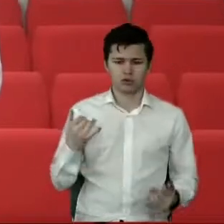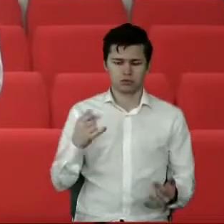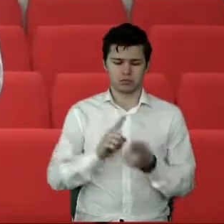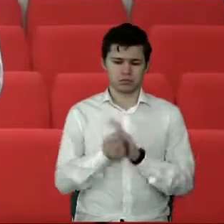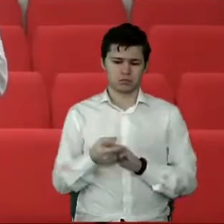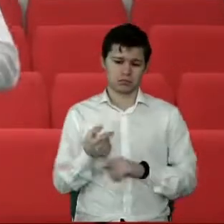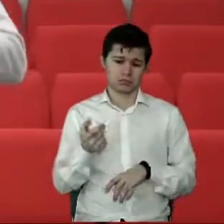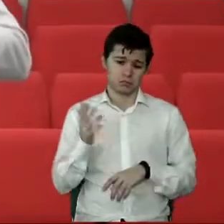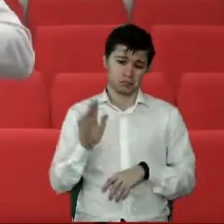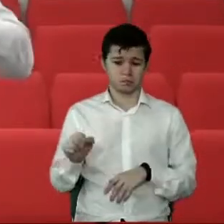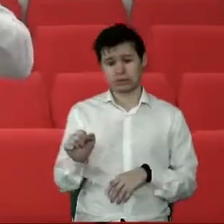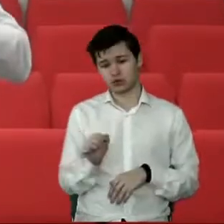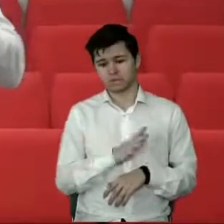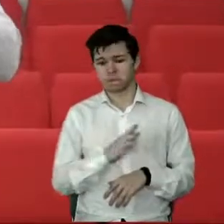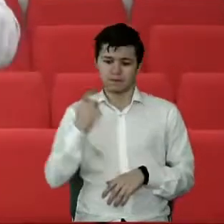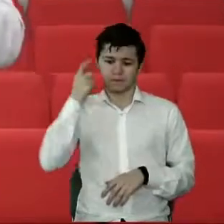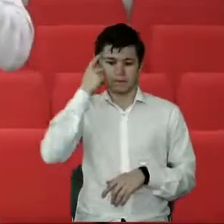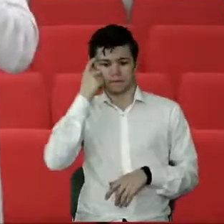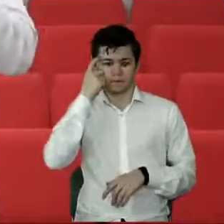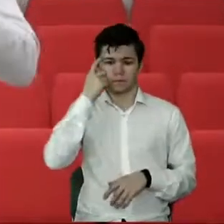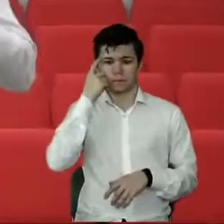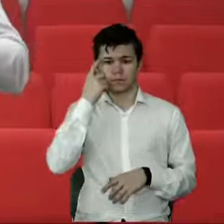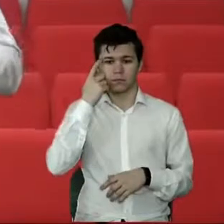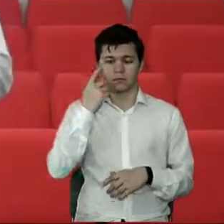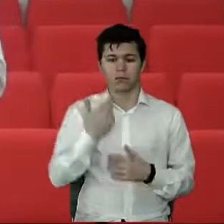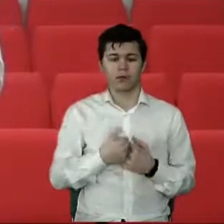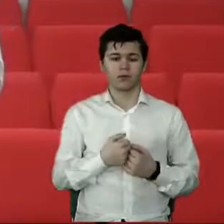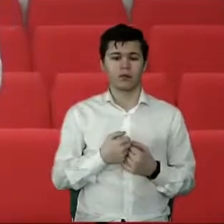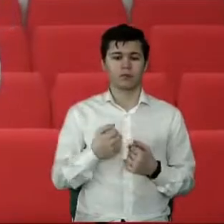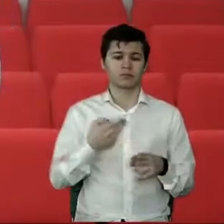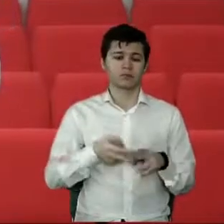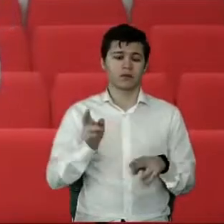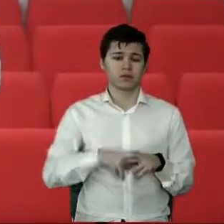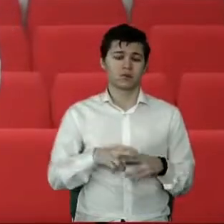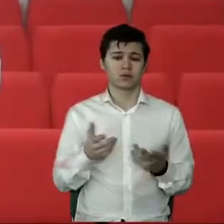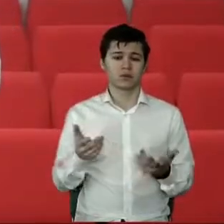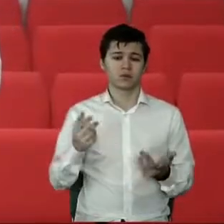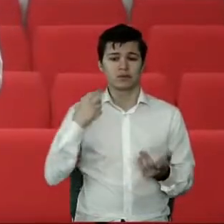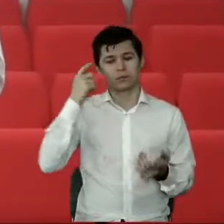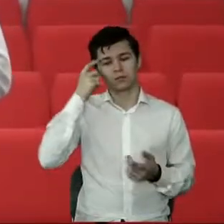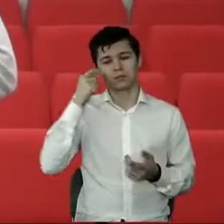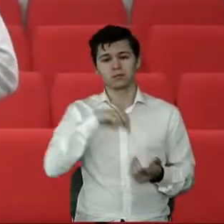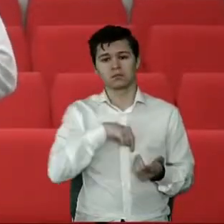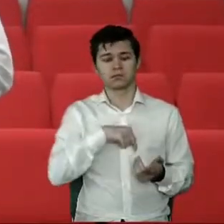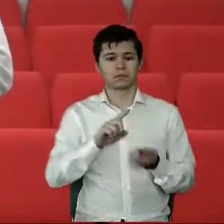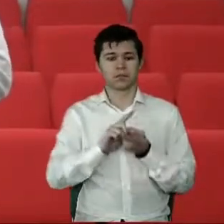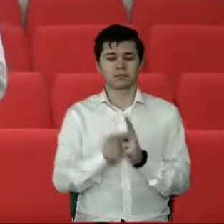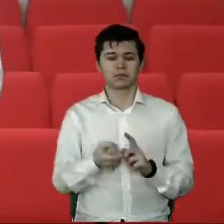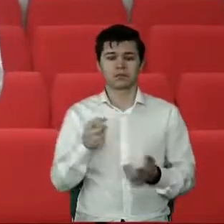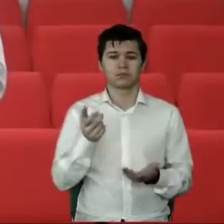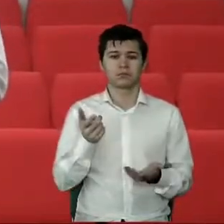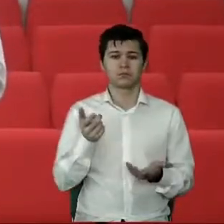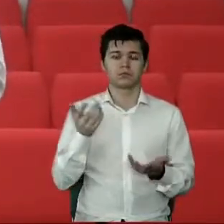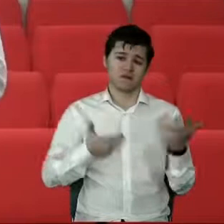Но основная причина, по которой изменилось мое мнение, наверное, было то, что я подумал, что я мало что могу изменить в том, что